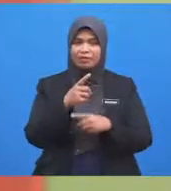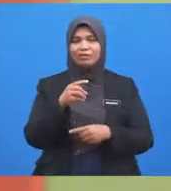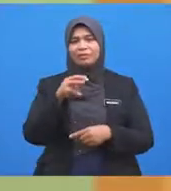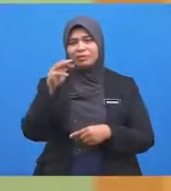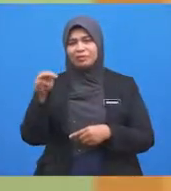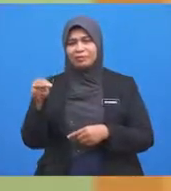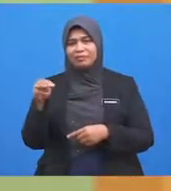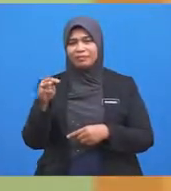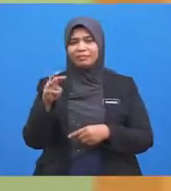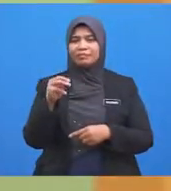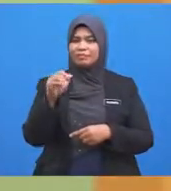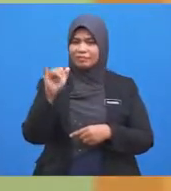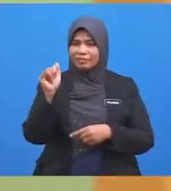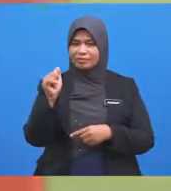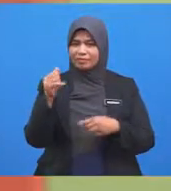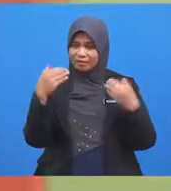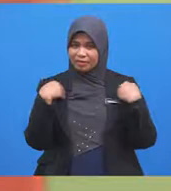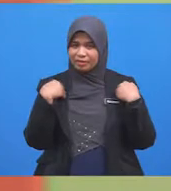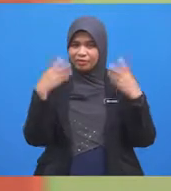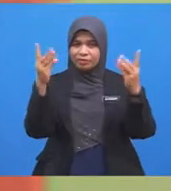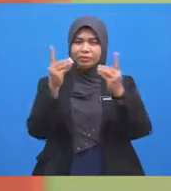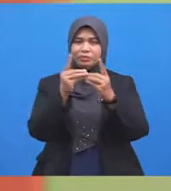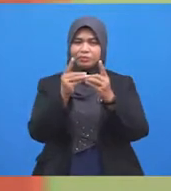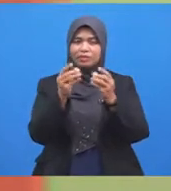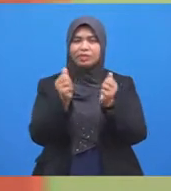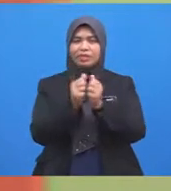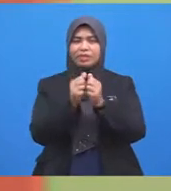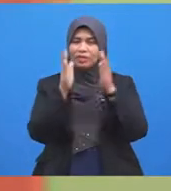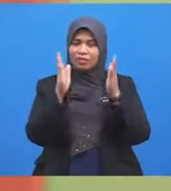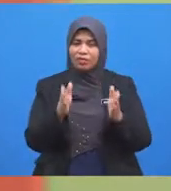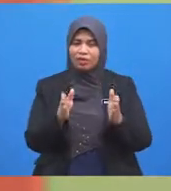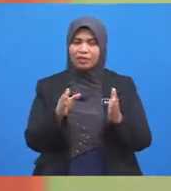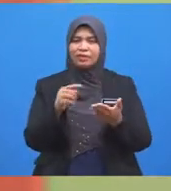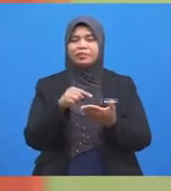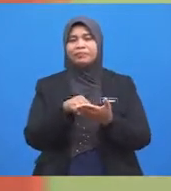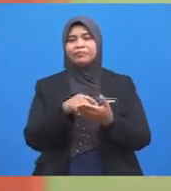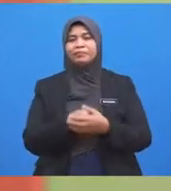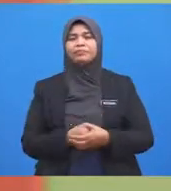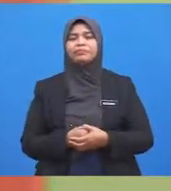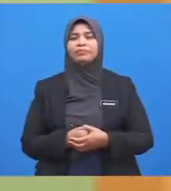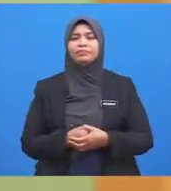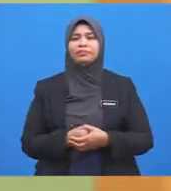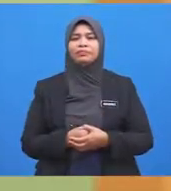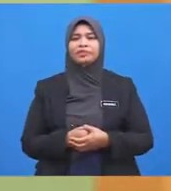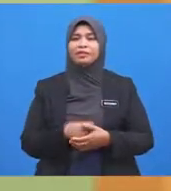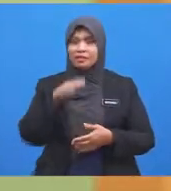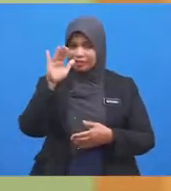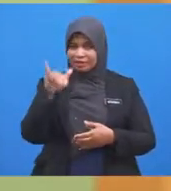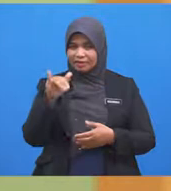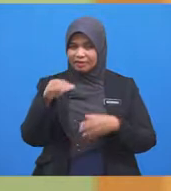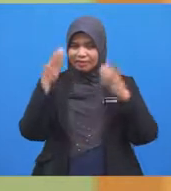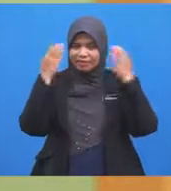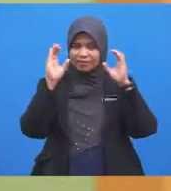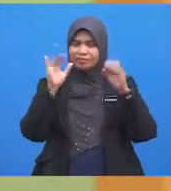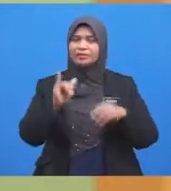Amy, pernah tak kamu berjumpa dengan orang-orang dalam gambar ini? Ya, cikgu.